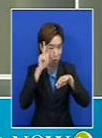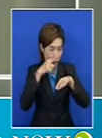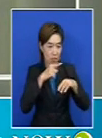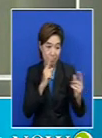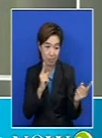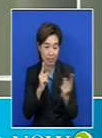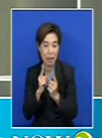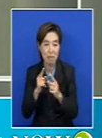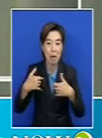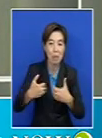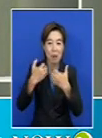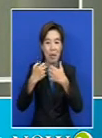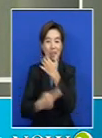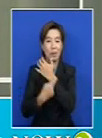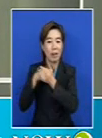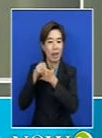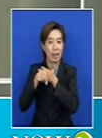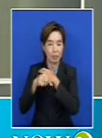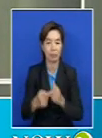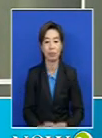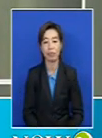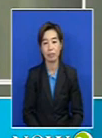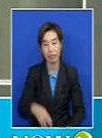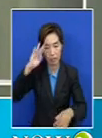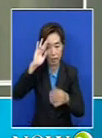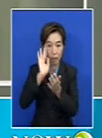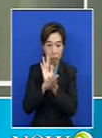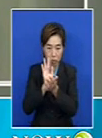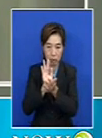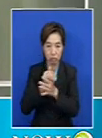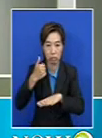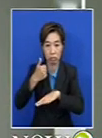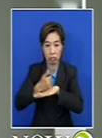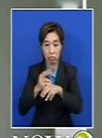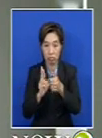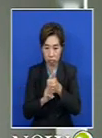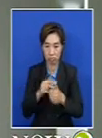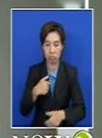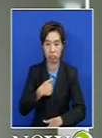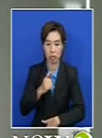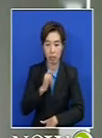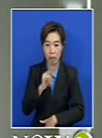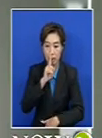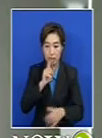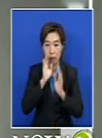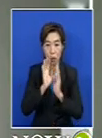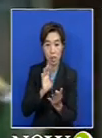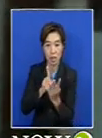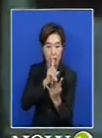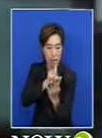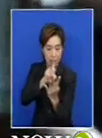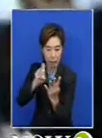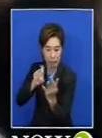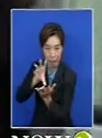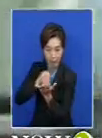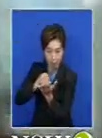นนี้มาปาร์ตี้ที่โรงแรมนี้นะคะพลตำรวจตรีเจริญก็เดินทางไปสอบปากคำเรียบร้อยแล้วค่ะบอกว่าเจ้าหน้าที่ก็